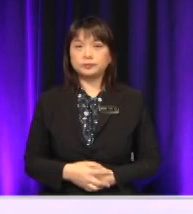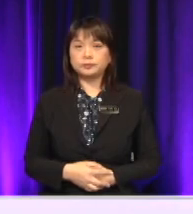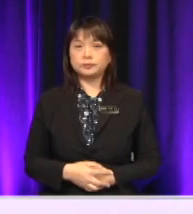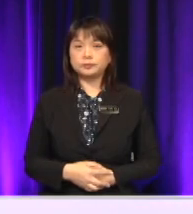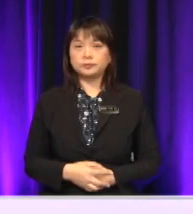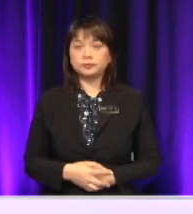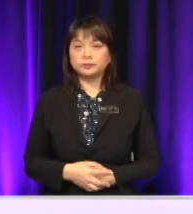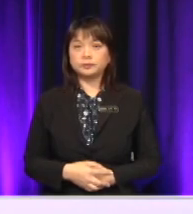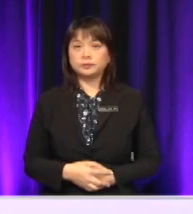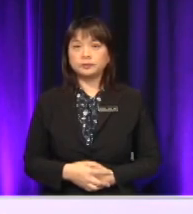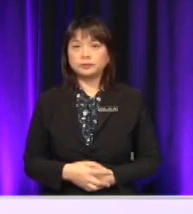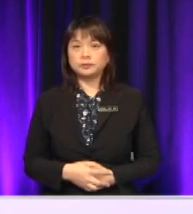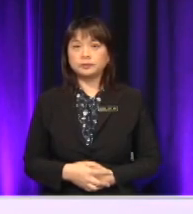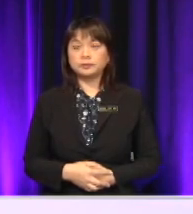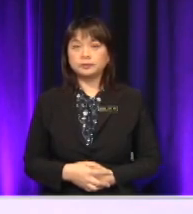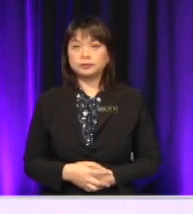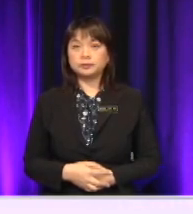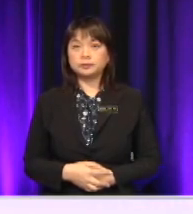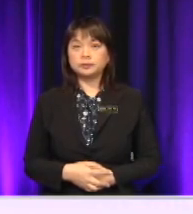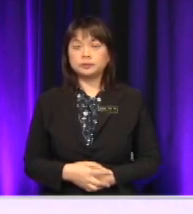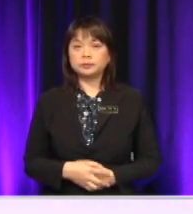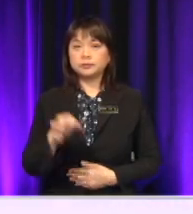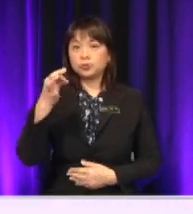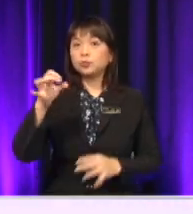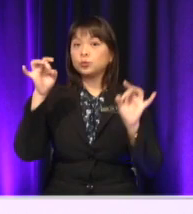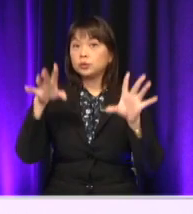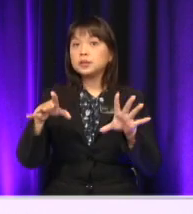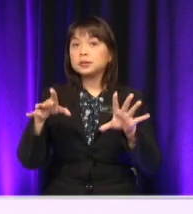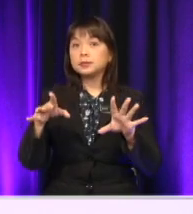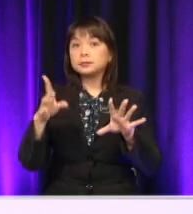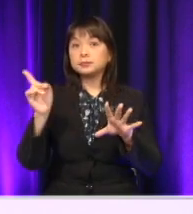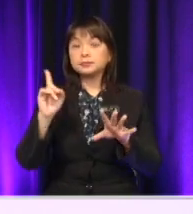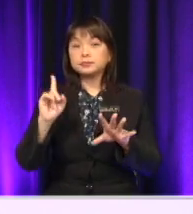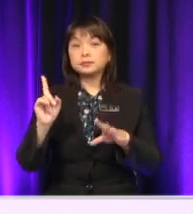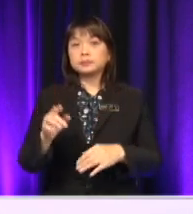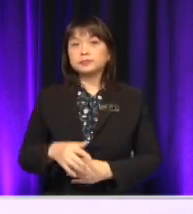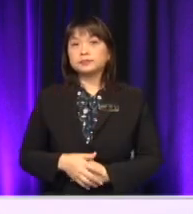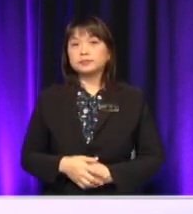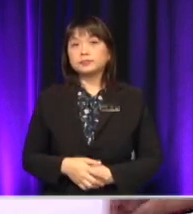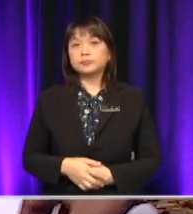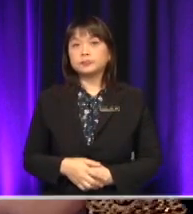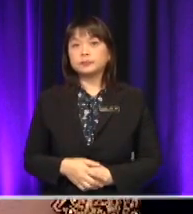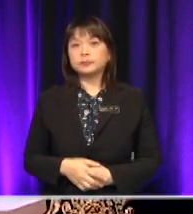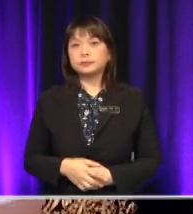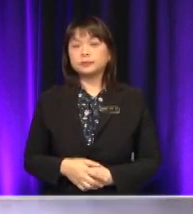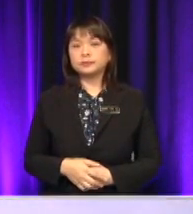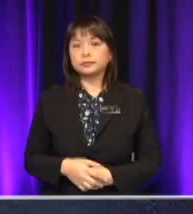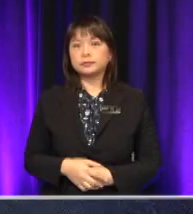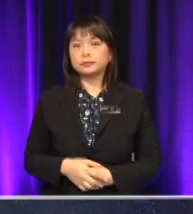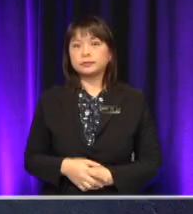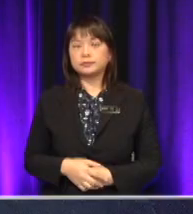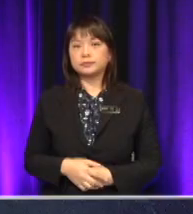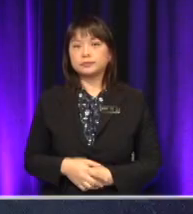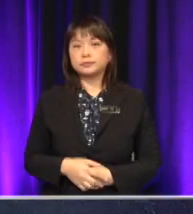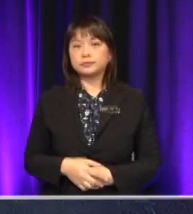sedikit, cikgu. Ya, betul. Kemudian, tabung uji? Saya harus lakukan seperti ini ke, cikgu? Okey. Tak perlu lakukan dalam